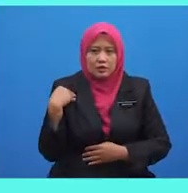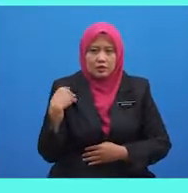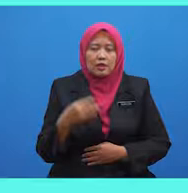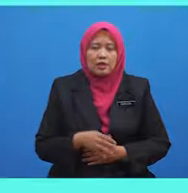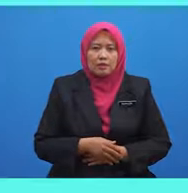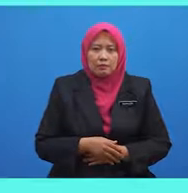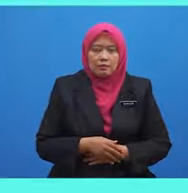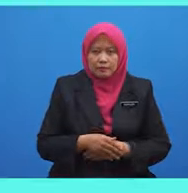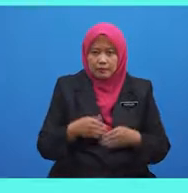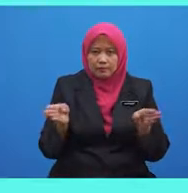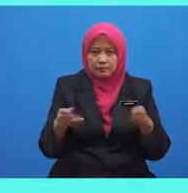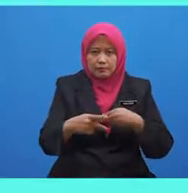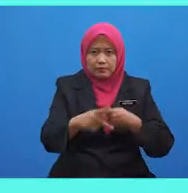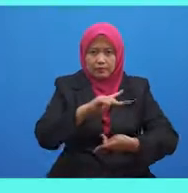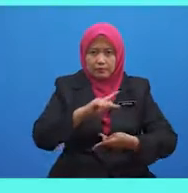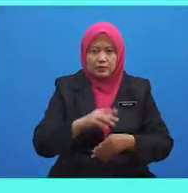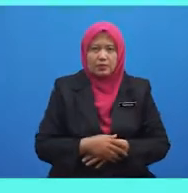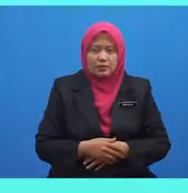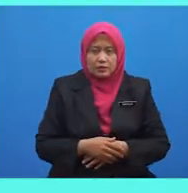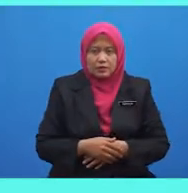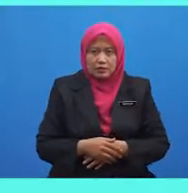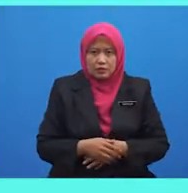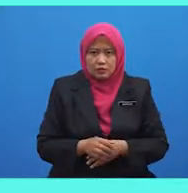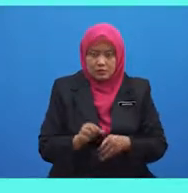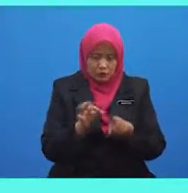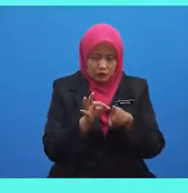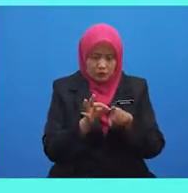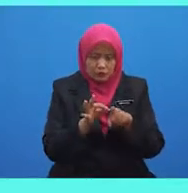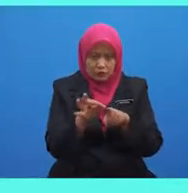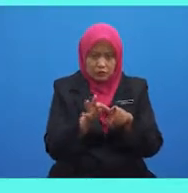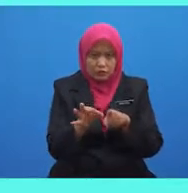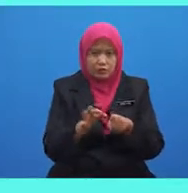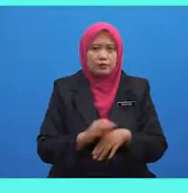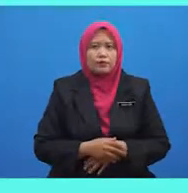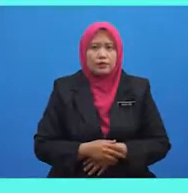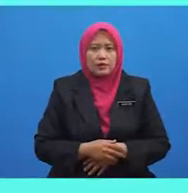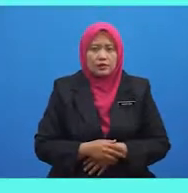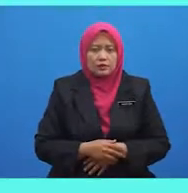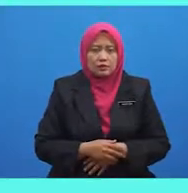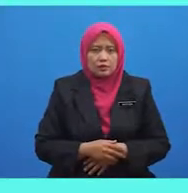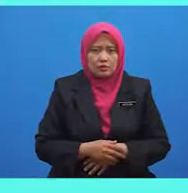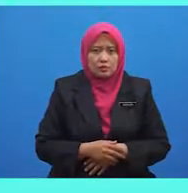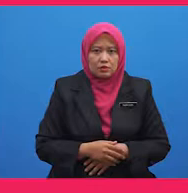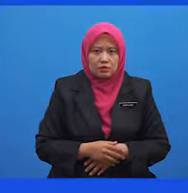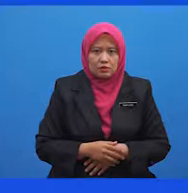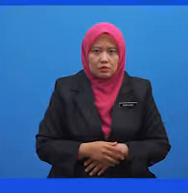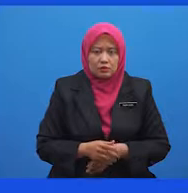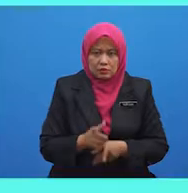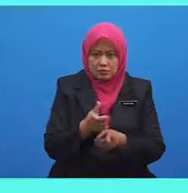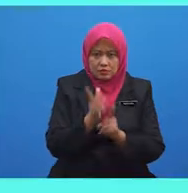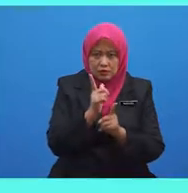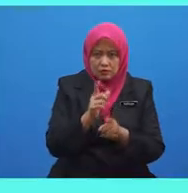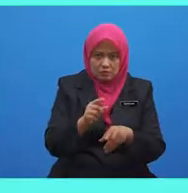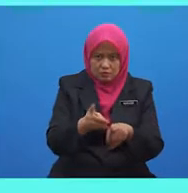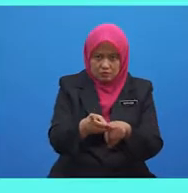Melaka juga menggunakan tentera bergajah bagi menghadapi serangan dari Portugis. Sekarang, kita bincang